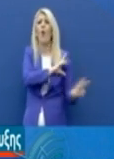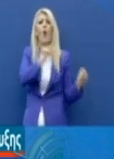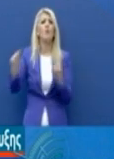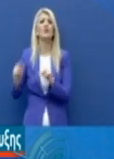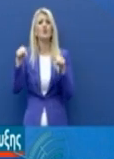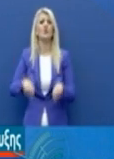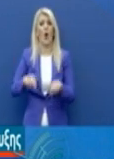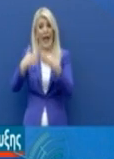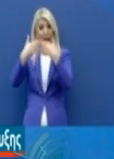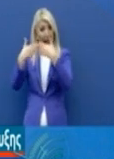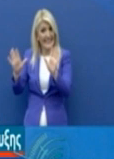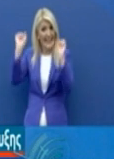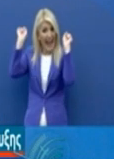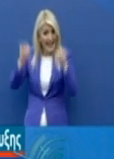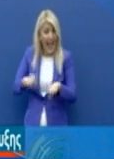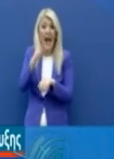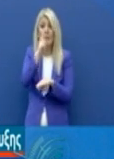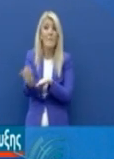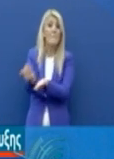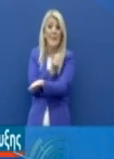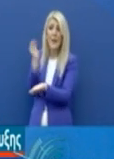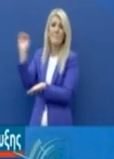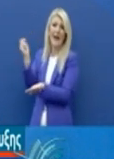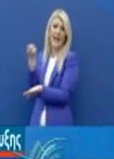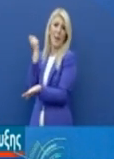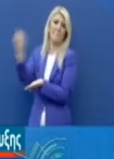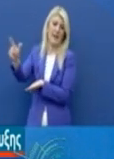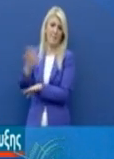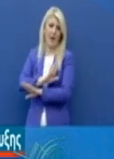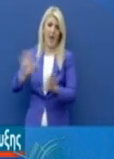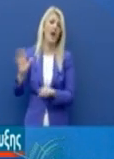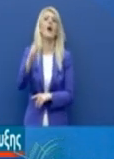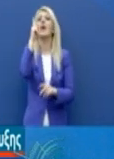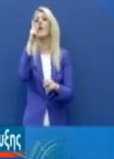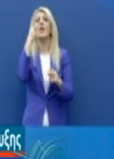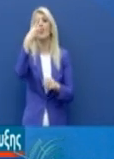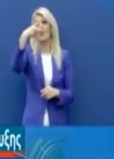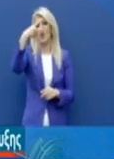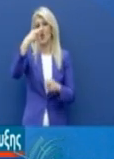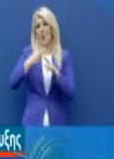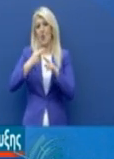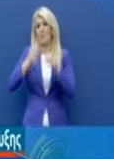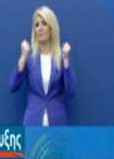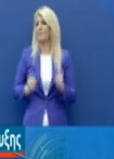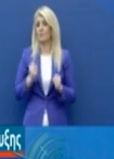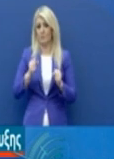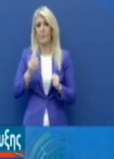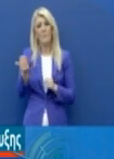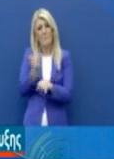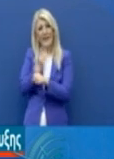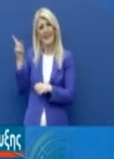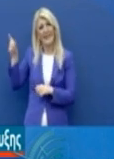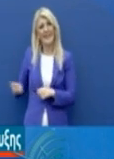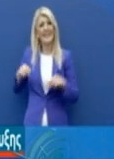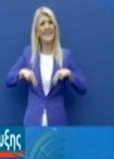Το Click Away το επιτρέπουμε για δύο βασικούς λόγους. Ο πρώτος, όπως προανέφερε ο κύριος κυβερνητικός εκπρόσωπος,